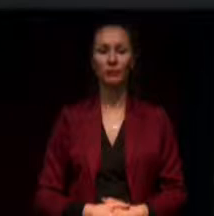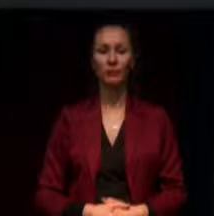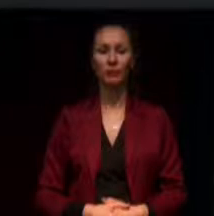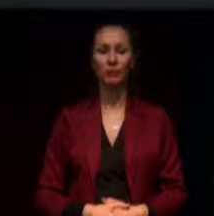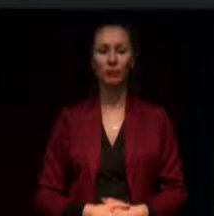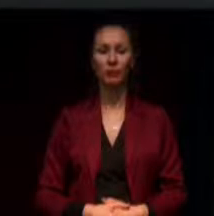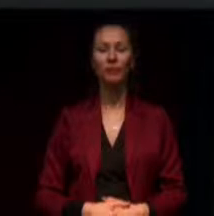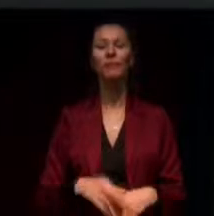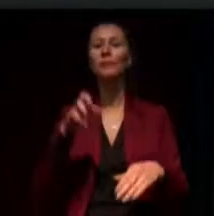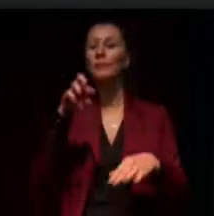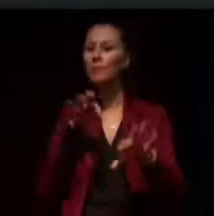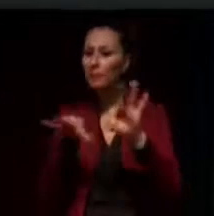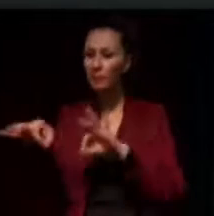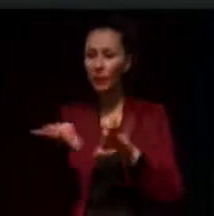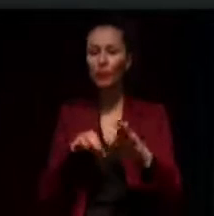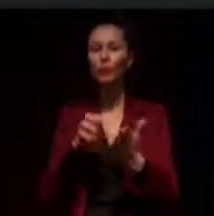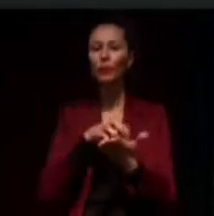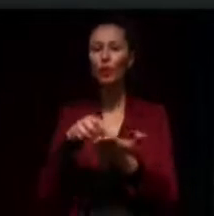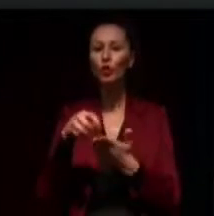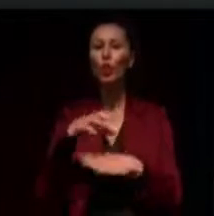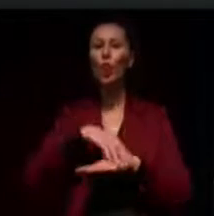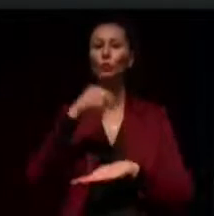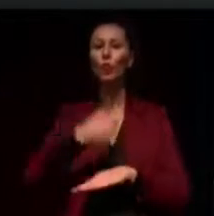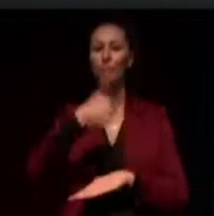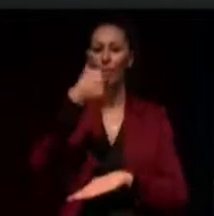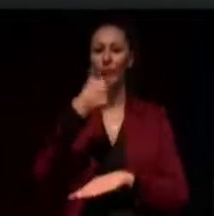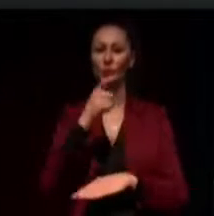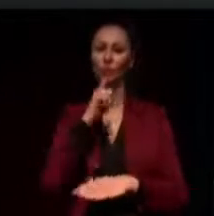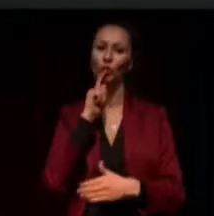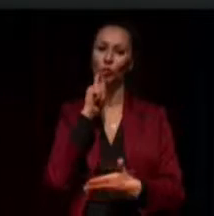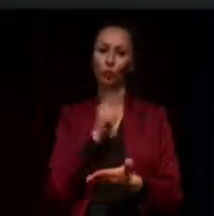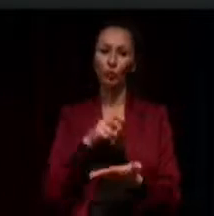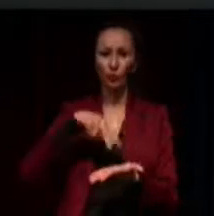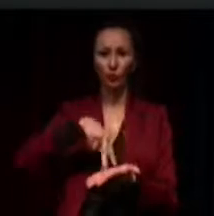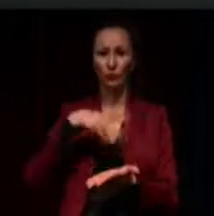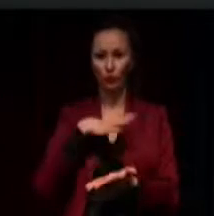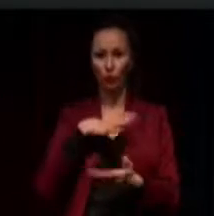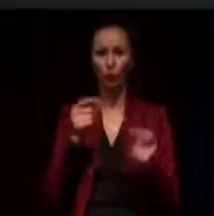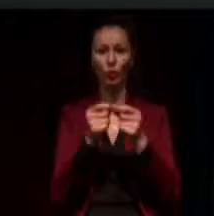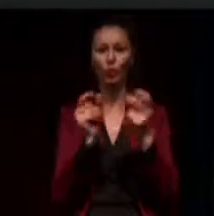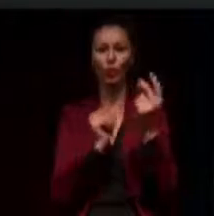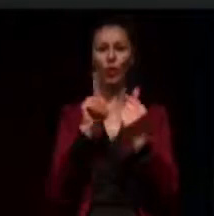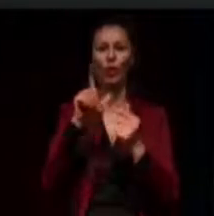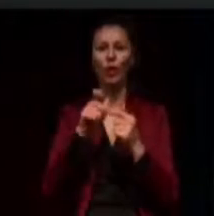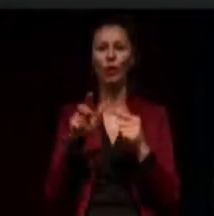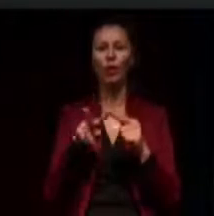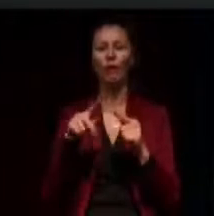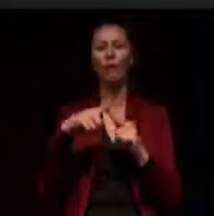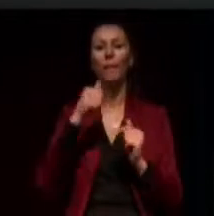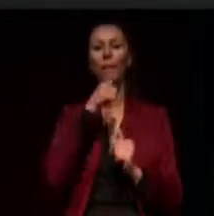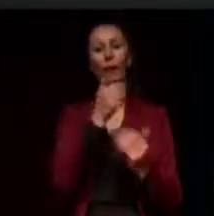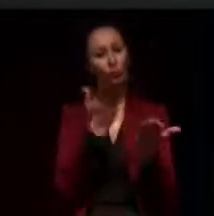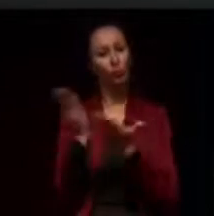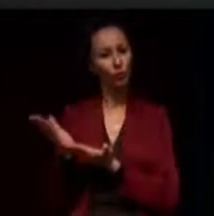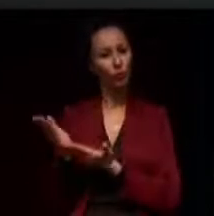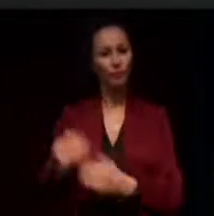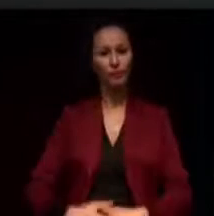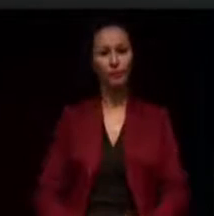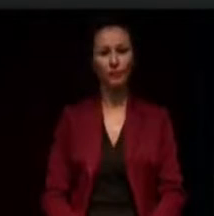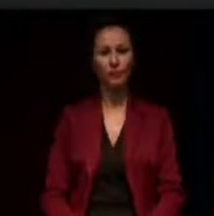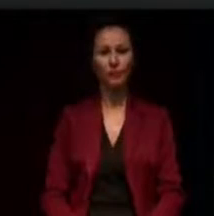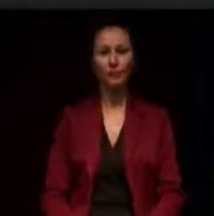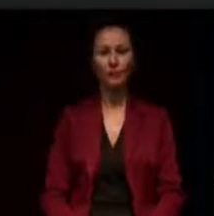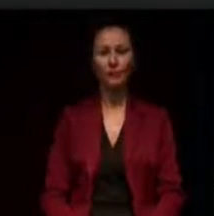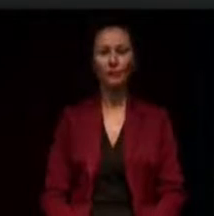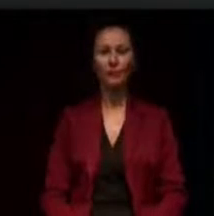Evet, Mustafa Bey. Plan Bütçe Komisyon Başkanımız söz alacak efendim. Peki. Bülent Bey, buyursunlar.